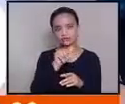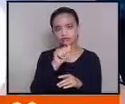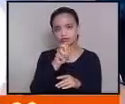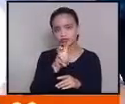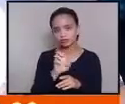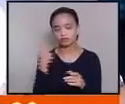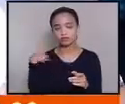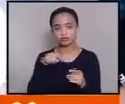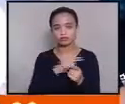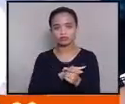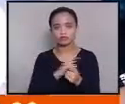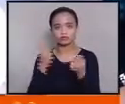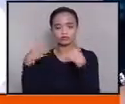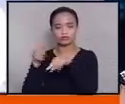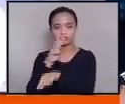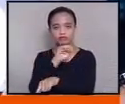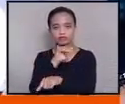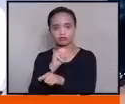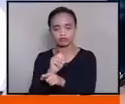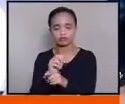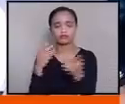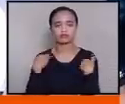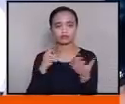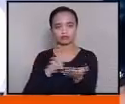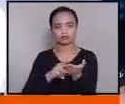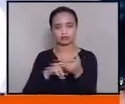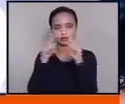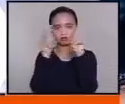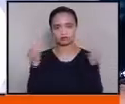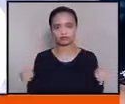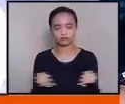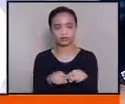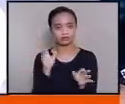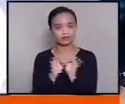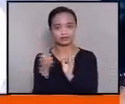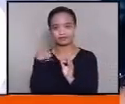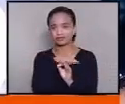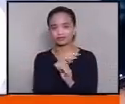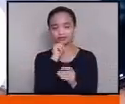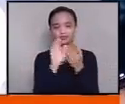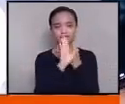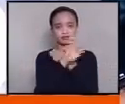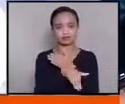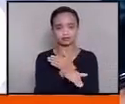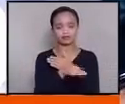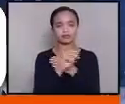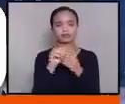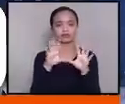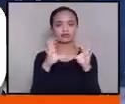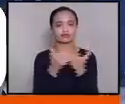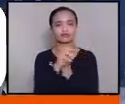sa pinaka-office nila, sir, may pirma kami ng form na kasulat doon na pag hindi kami nakabalik sa awol na kami.